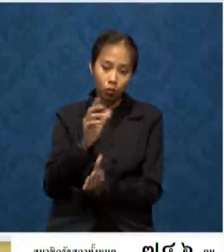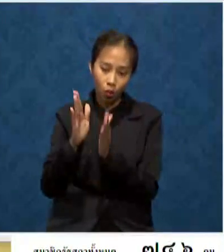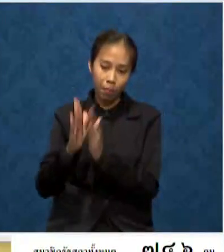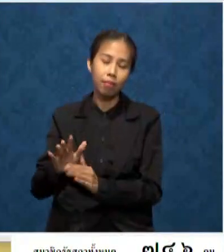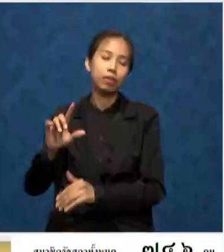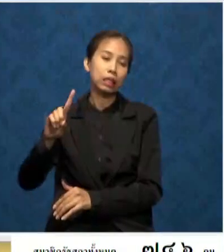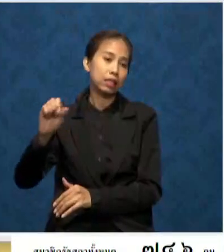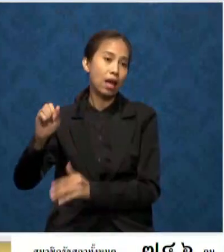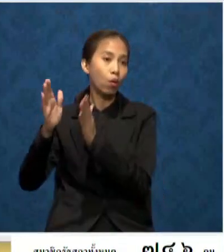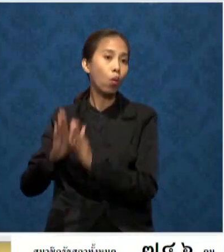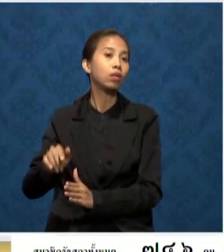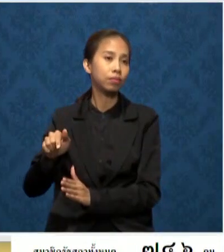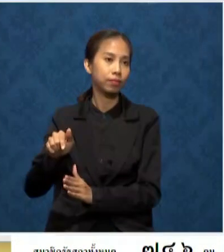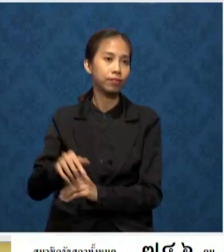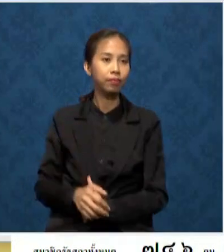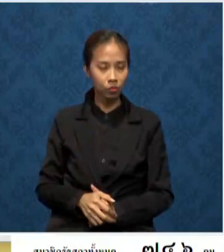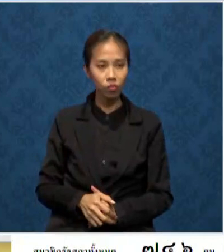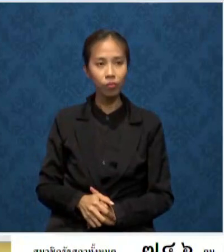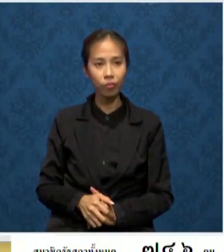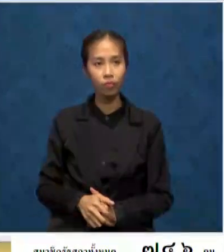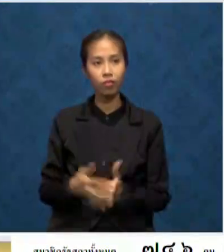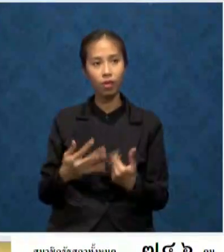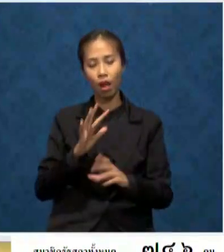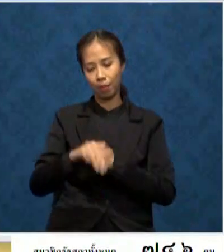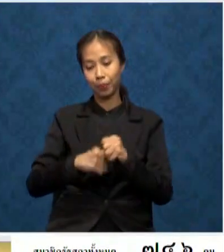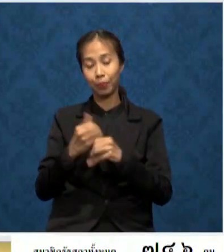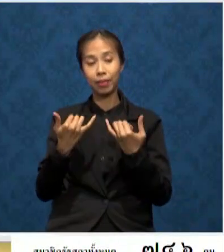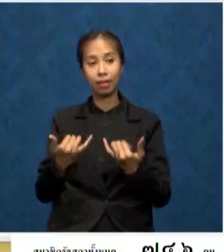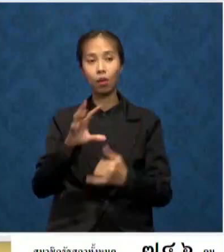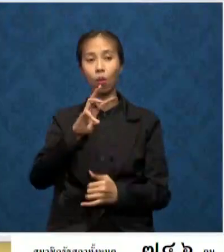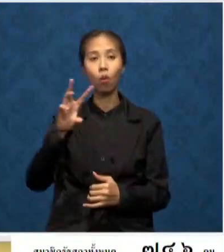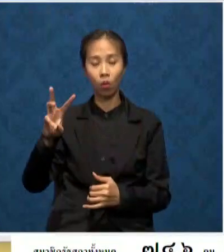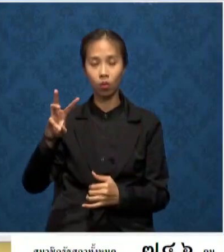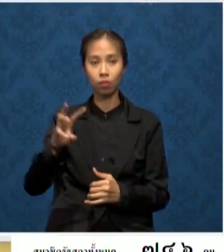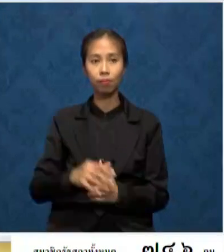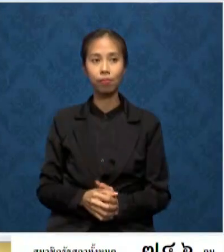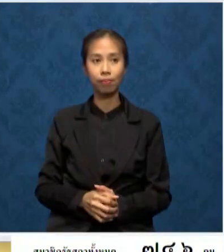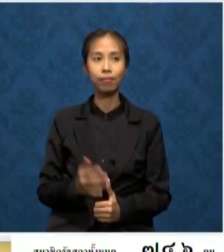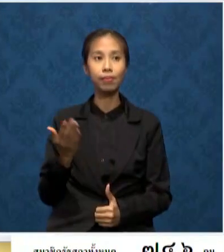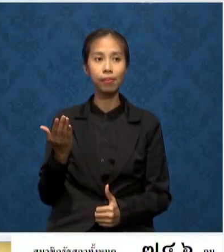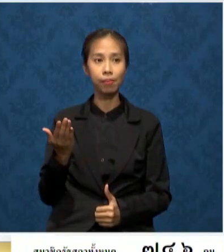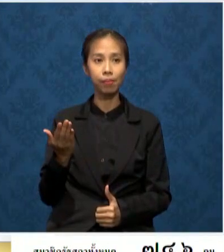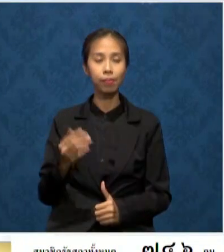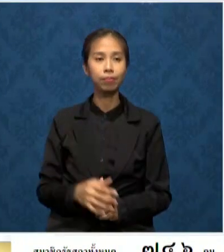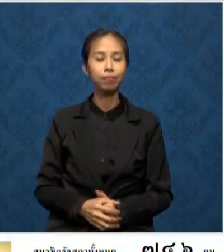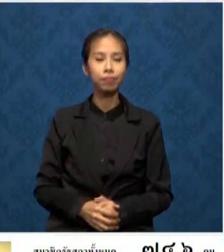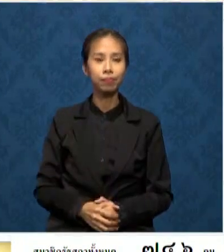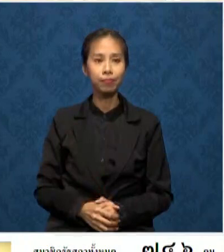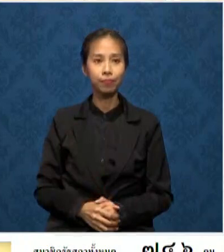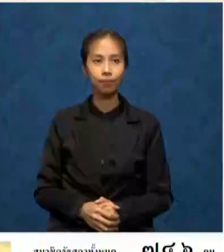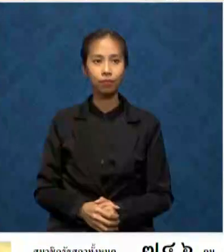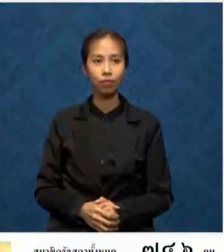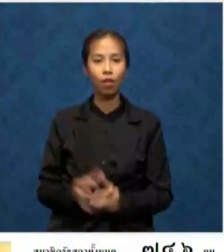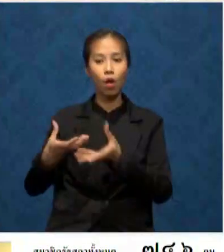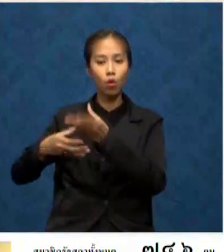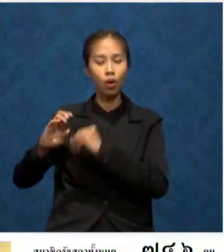566 ในปีนี้นะครับขอสไลทที่ 2 ครับย้อนไป